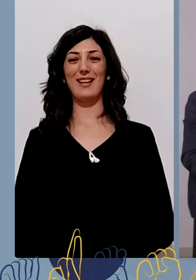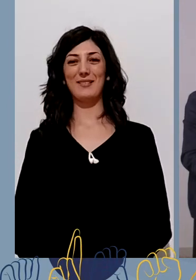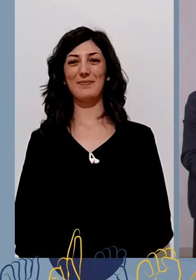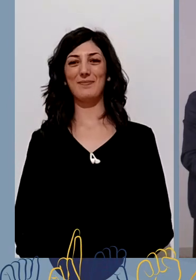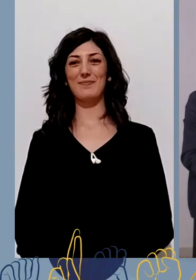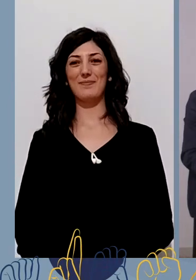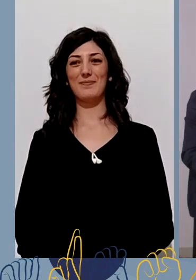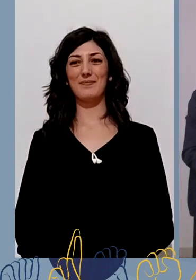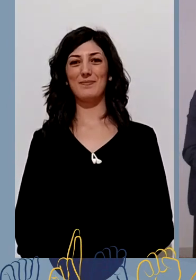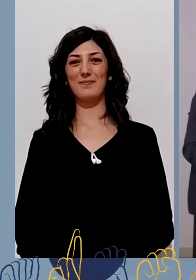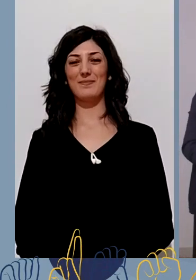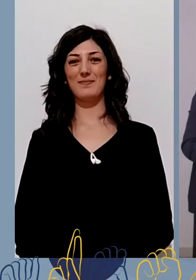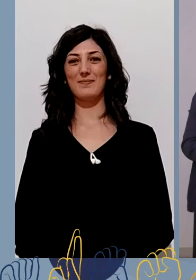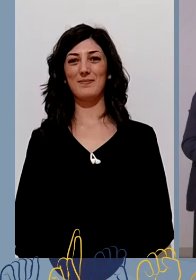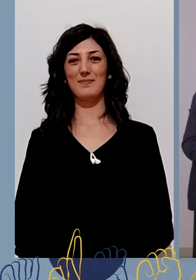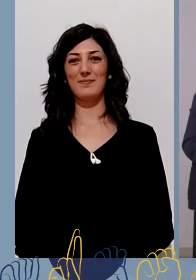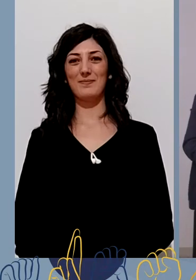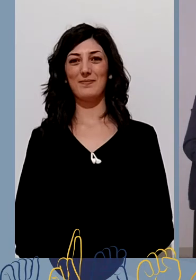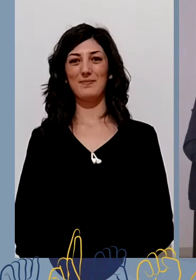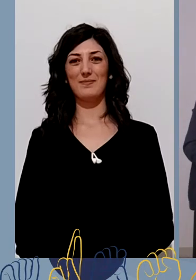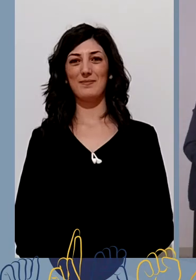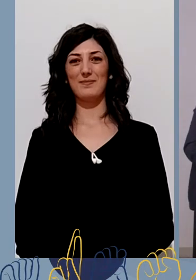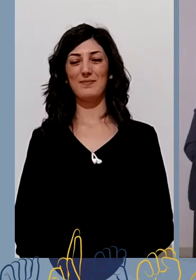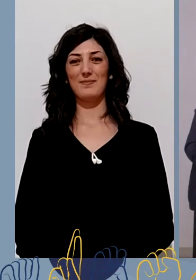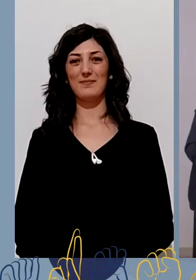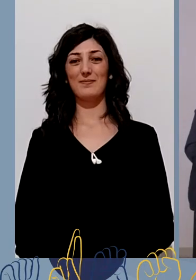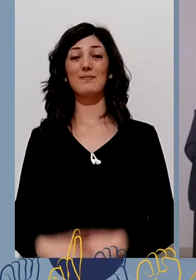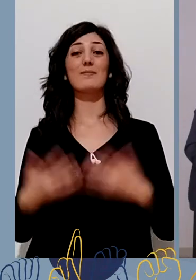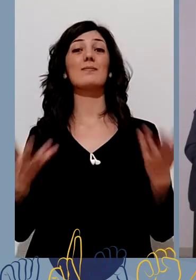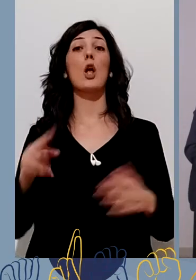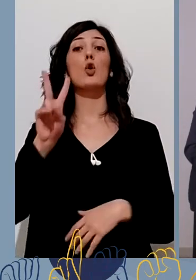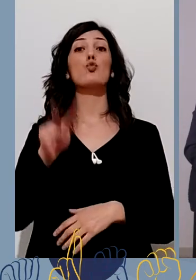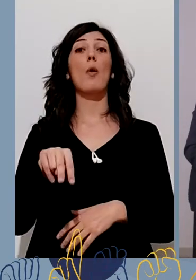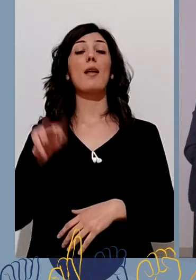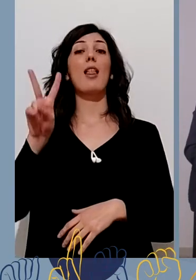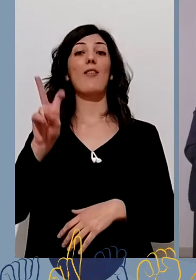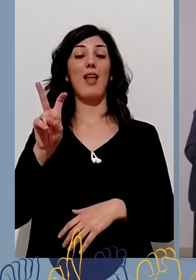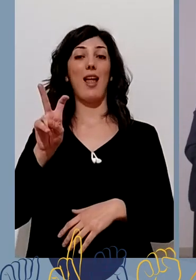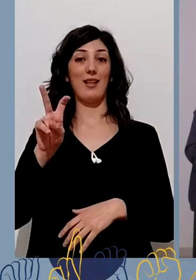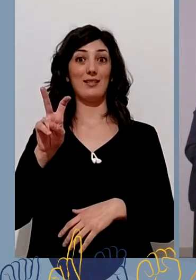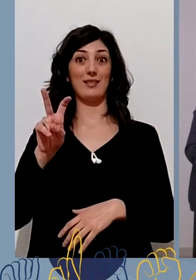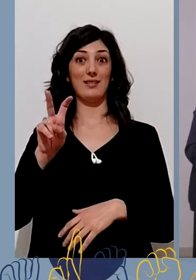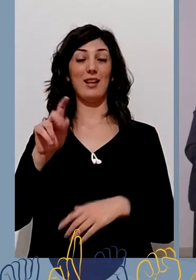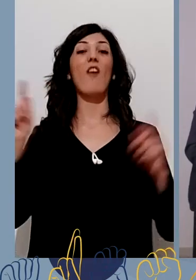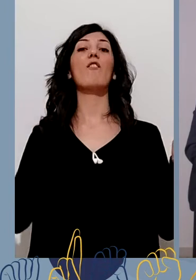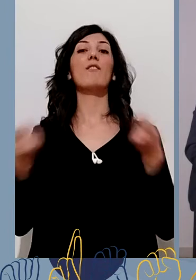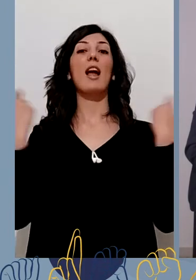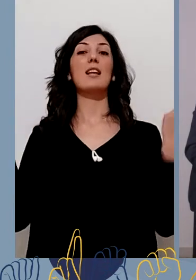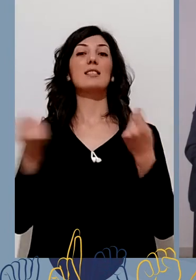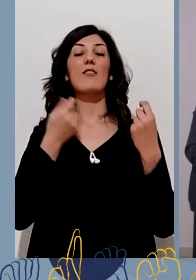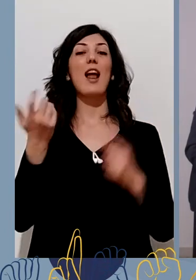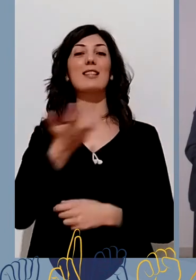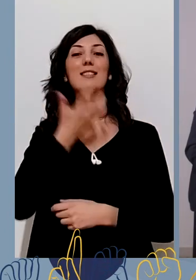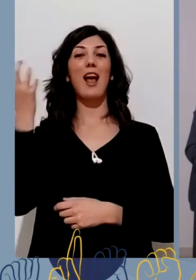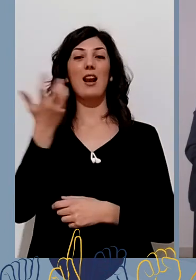È anche interessante vedere come proprio nel 2020 il Festival di Sanremo è stato completamente condotto anche con